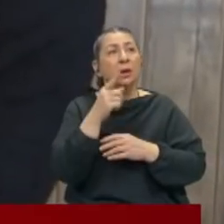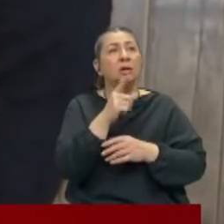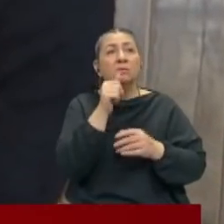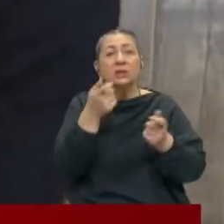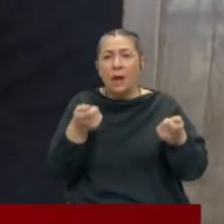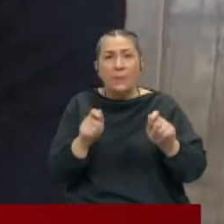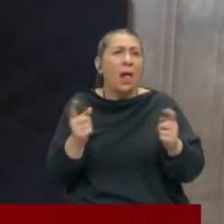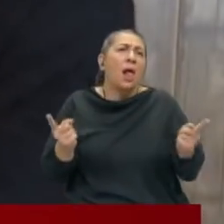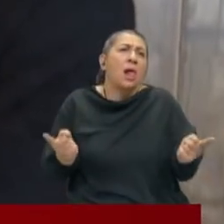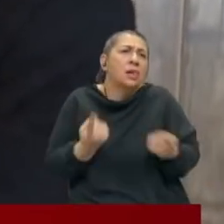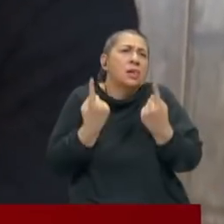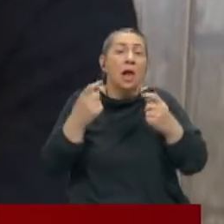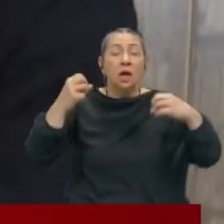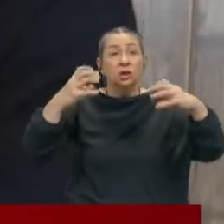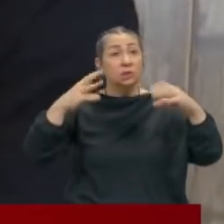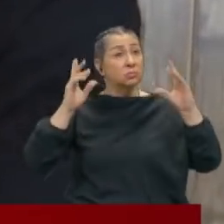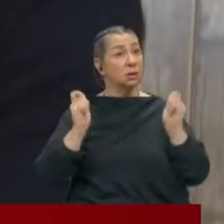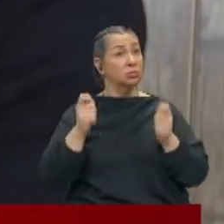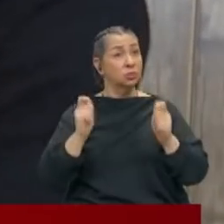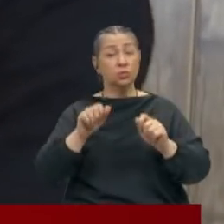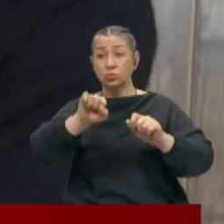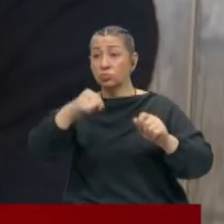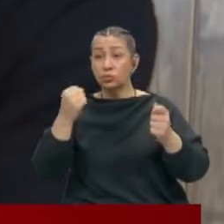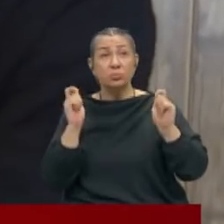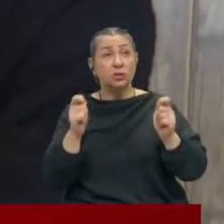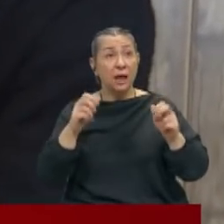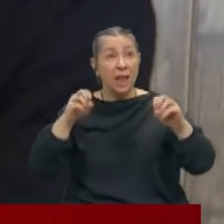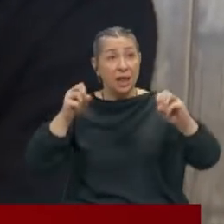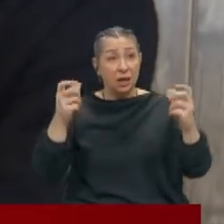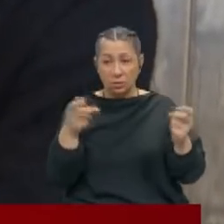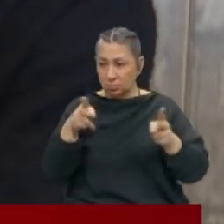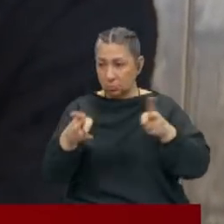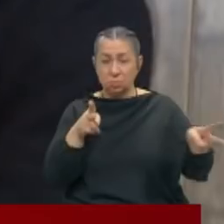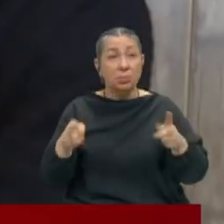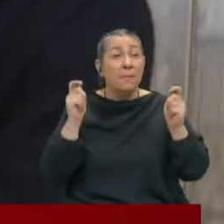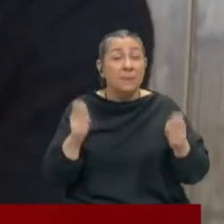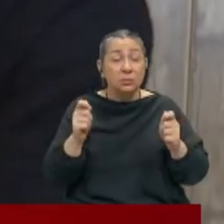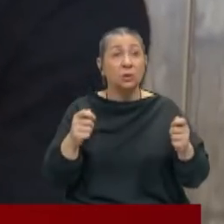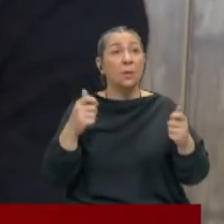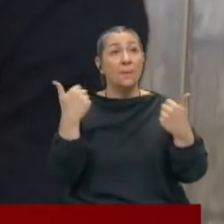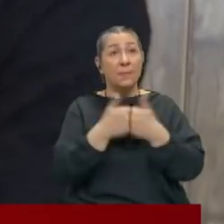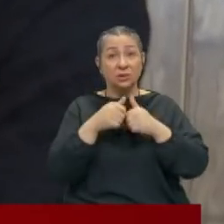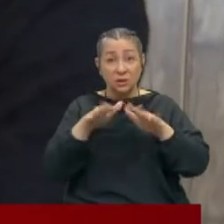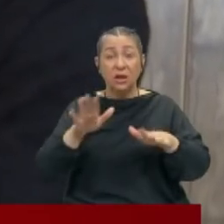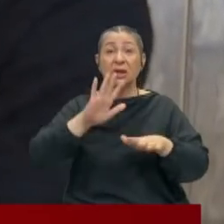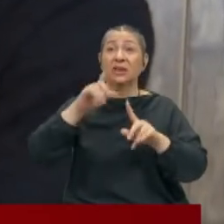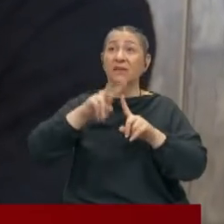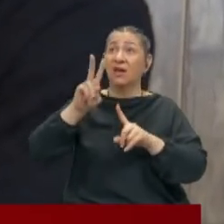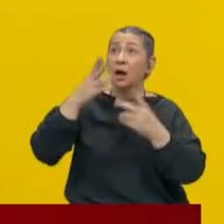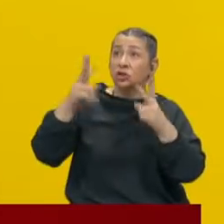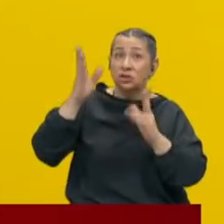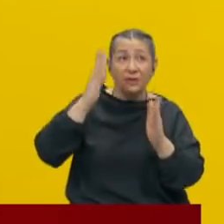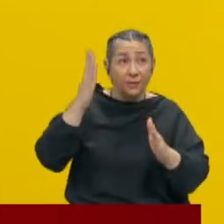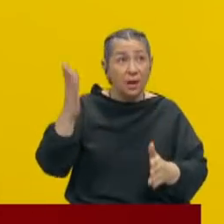yerden kısma şansımız yok. Işıklar mecburen açılıyor, dolaplar mecburen elektrikli çalışmak zorunda. Maç yayınlarımız oluyor, televizyonlar devamlı